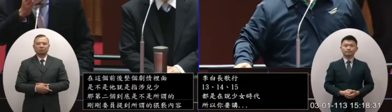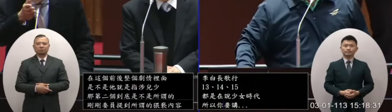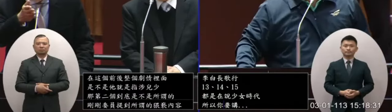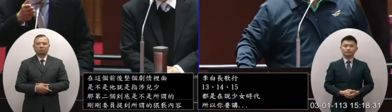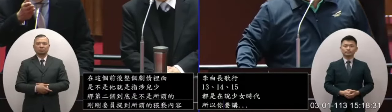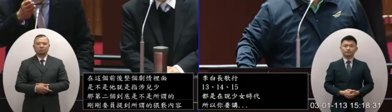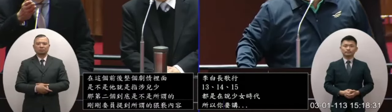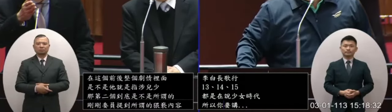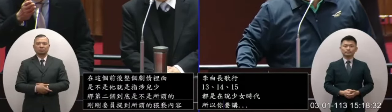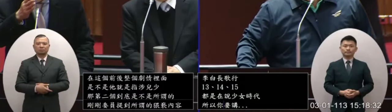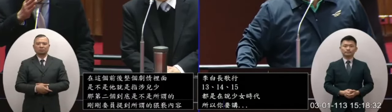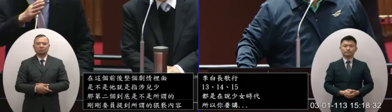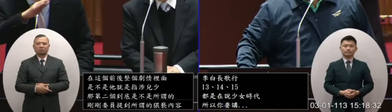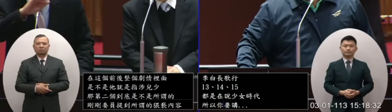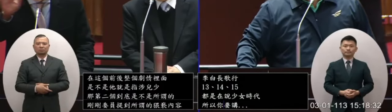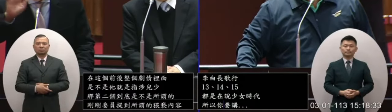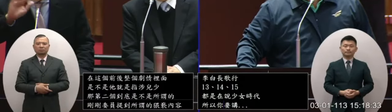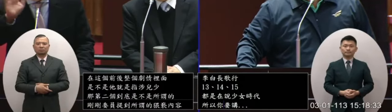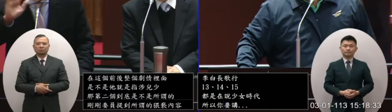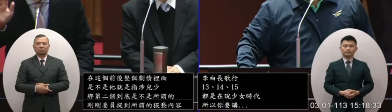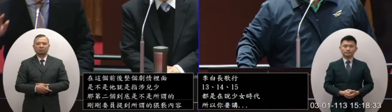了。